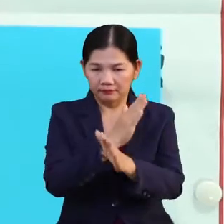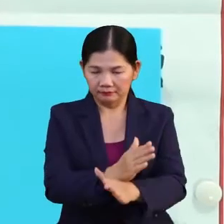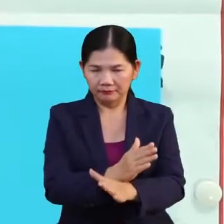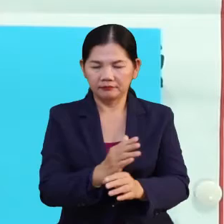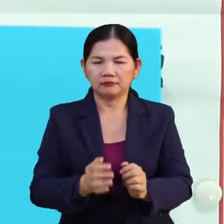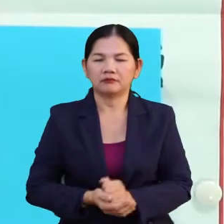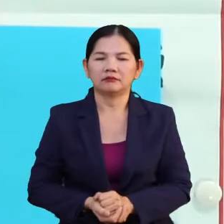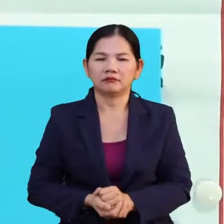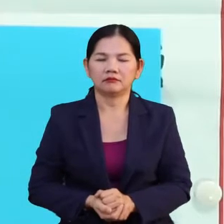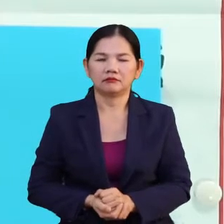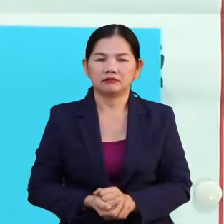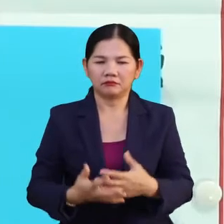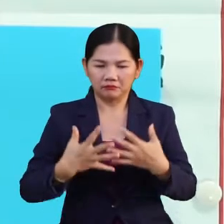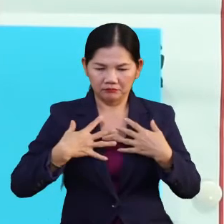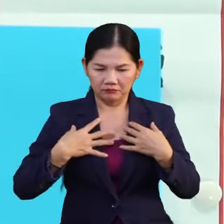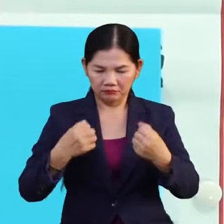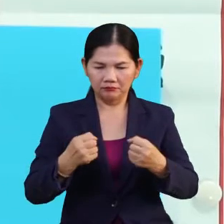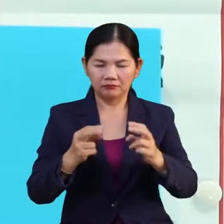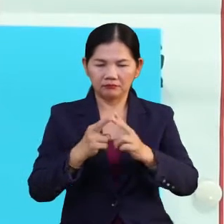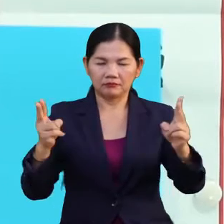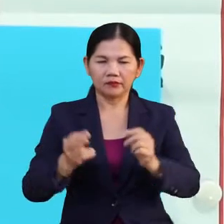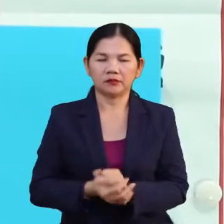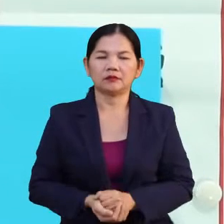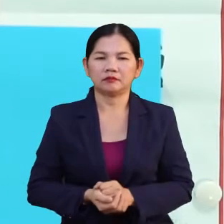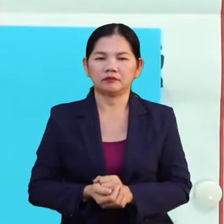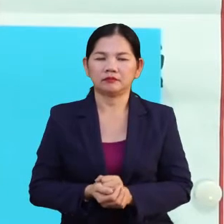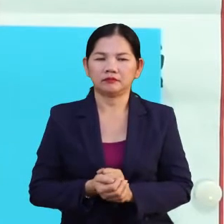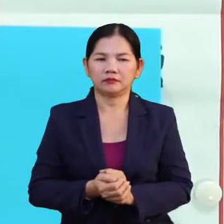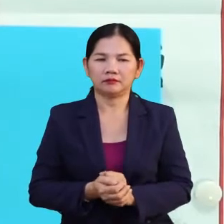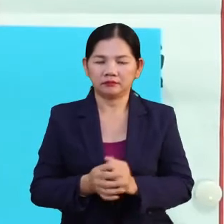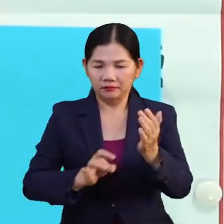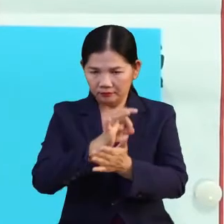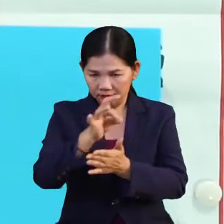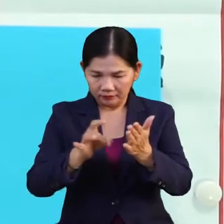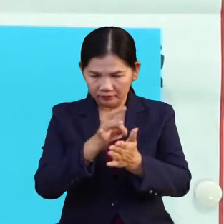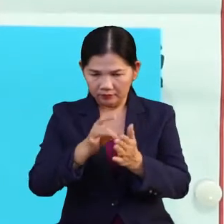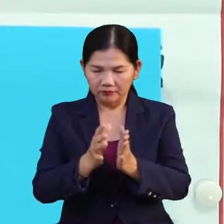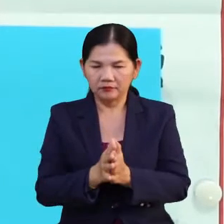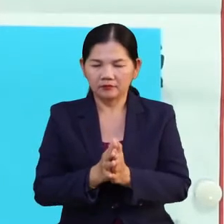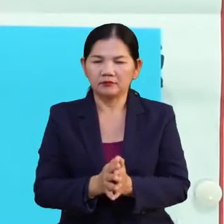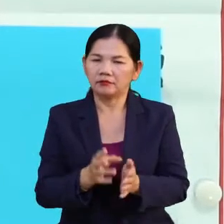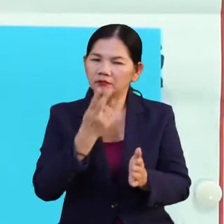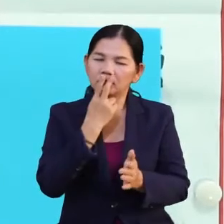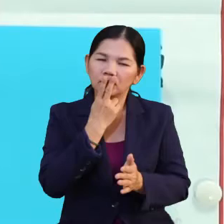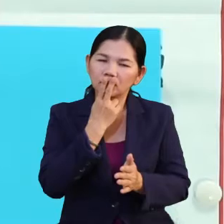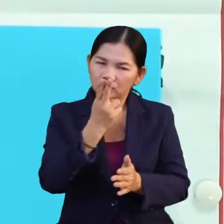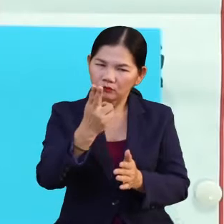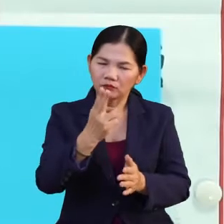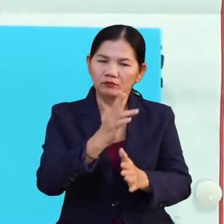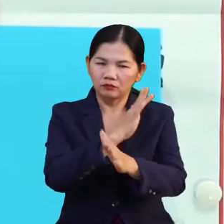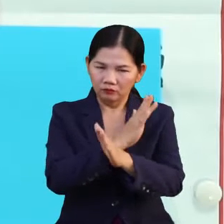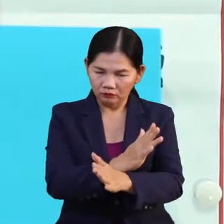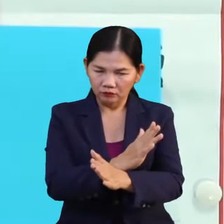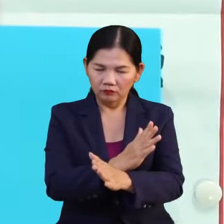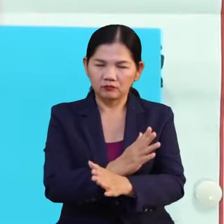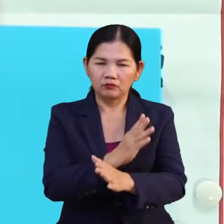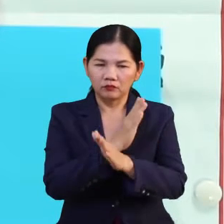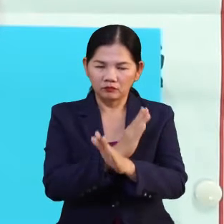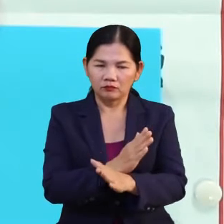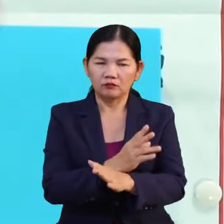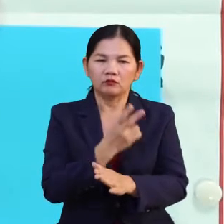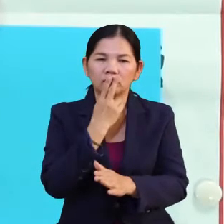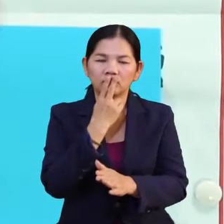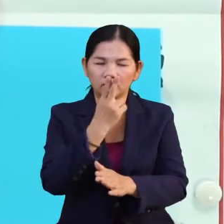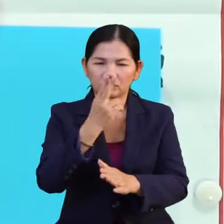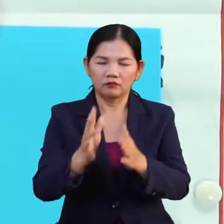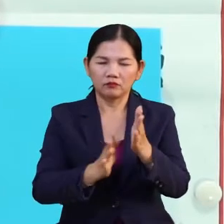ចាវាធ្វើឲ្យប៉ះពាល់សុខភាពខ្លាំងមែនទែនទោះបីជានៅទីសាធារណៈក៏ដោយចំពោះបារីនេះណាគឺគេមិនឲ្យយើងចាក្នុងប្